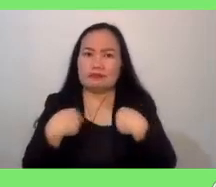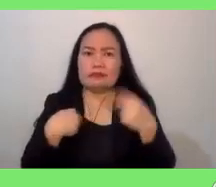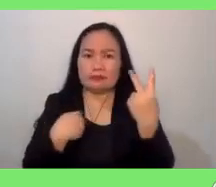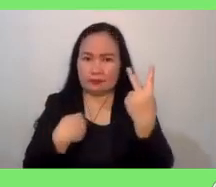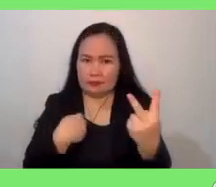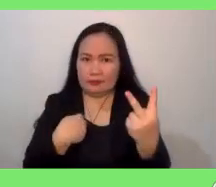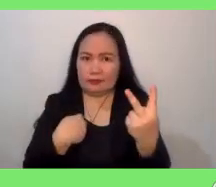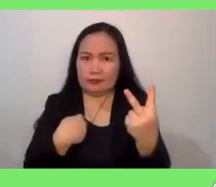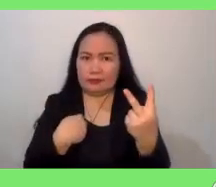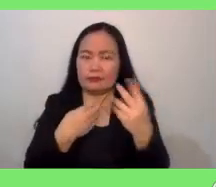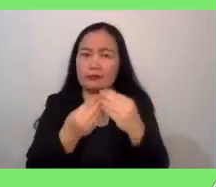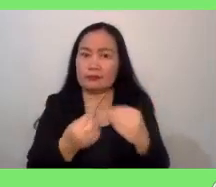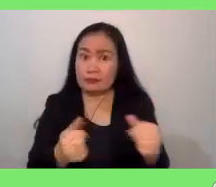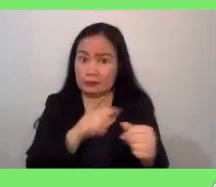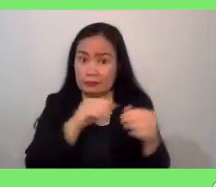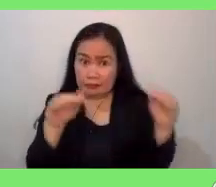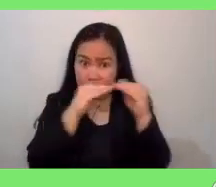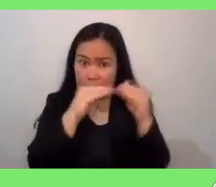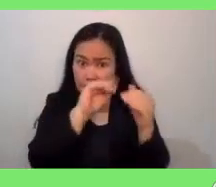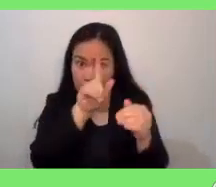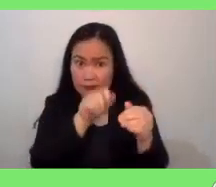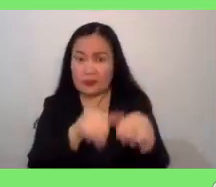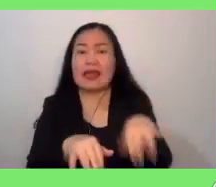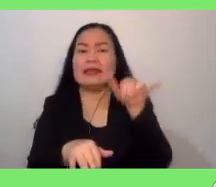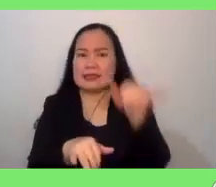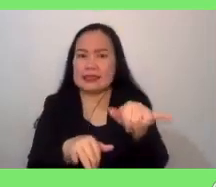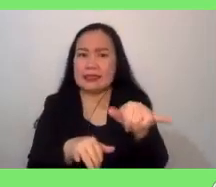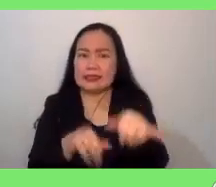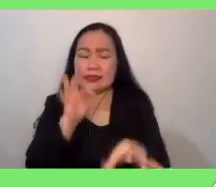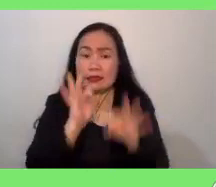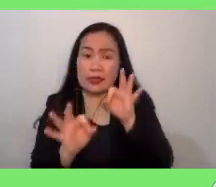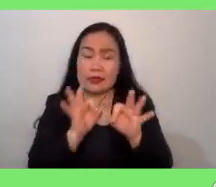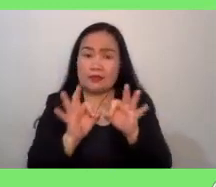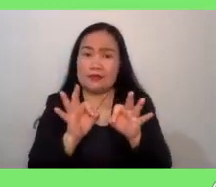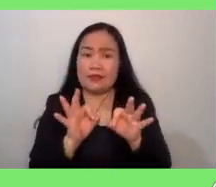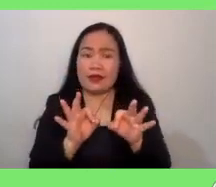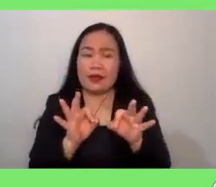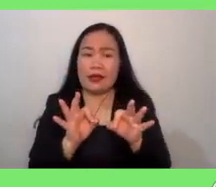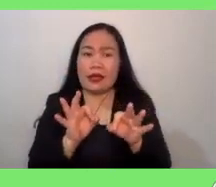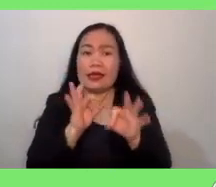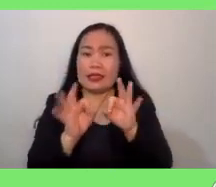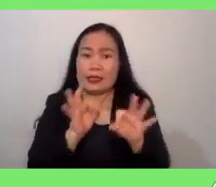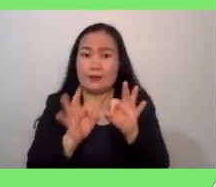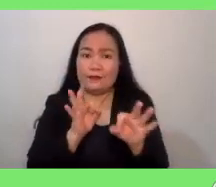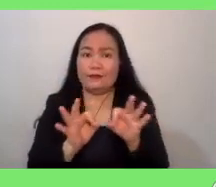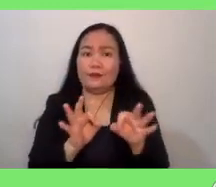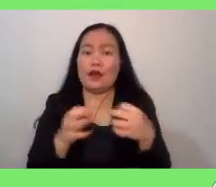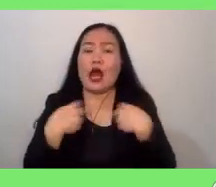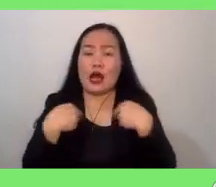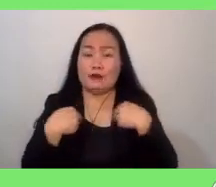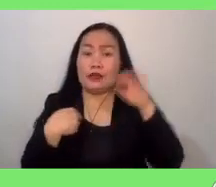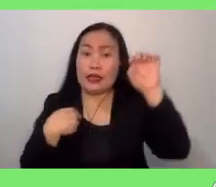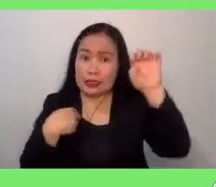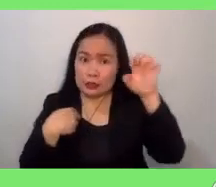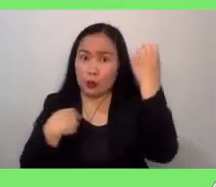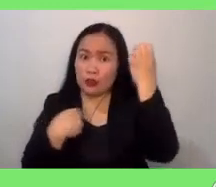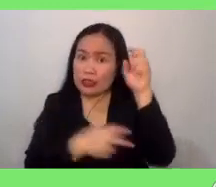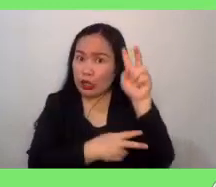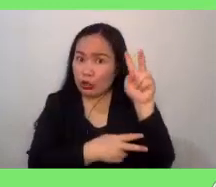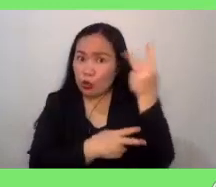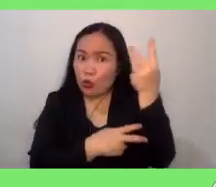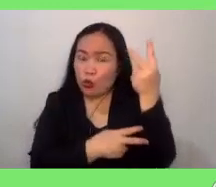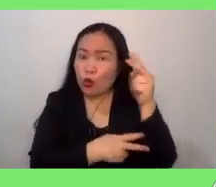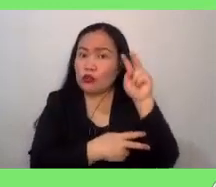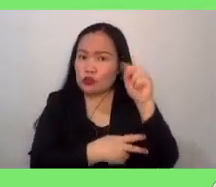na meron tayong dalawang solution sa equation? Yes. Kapag po, lalo na kapag meron po tayong